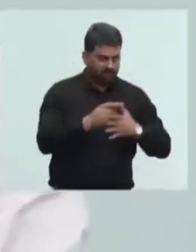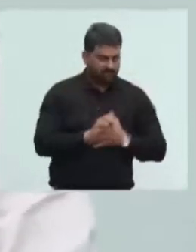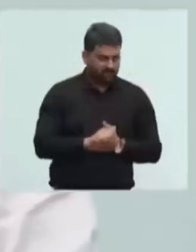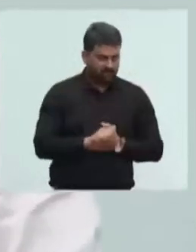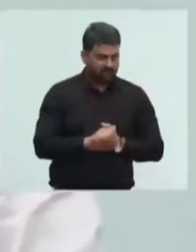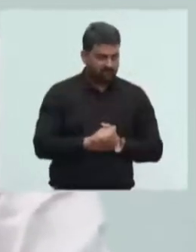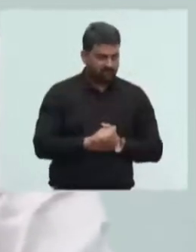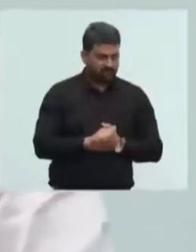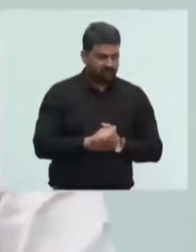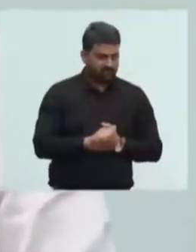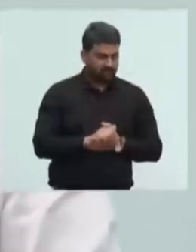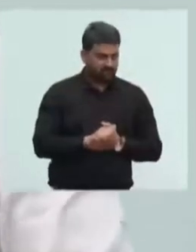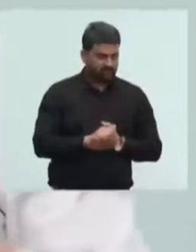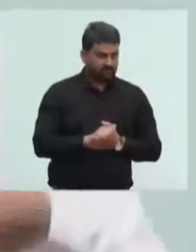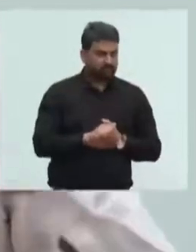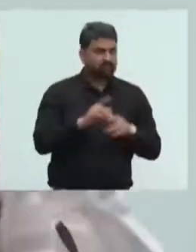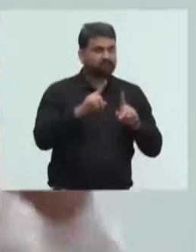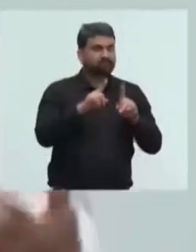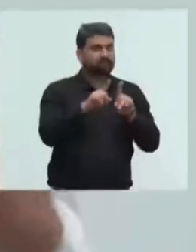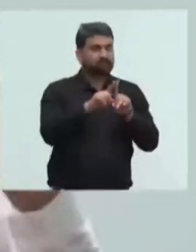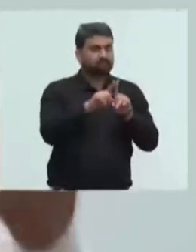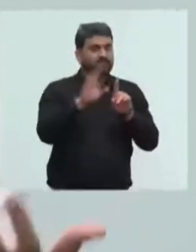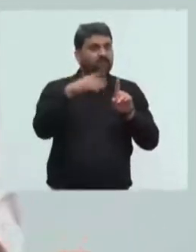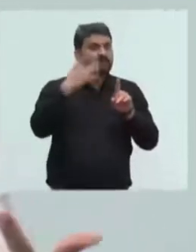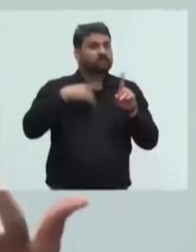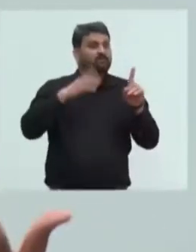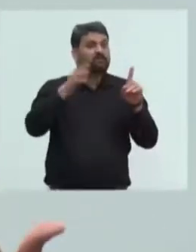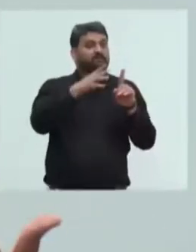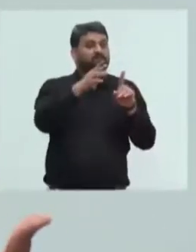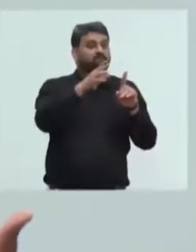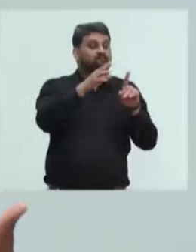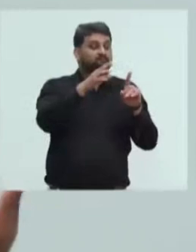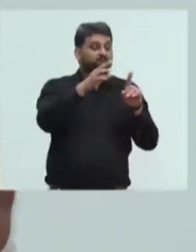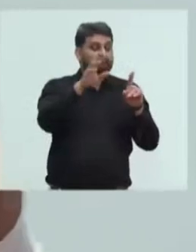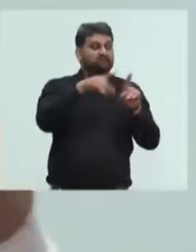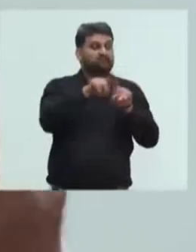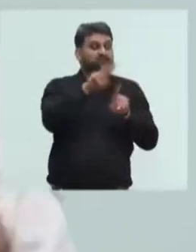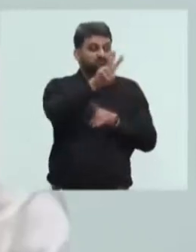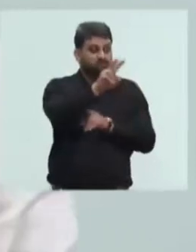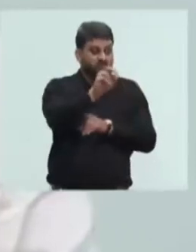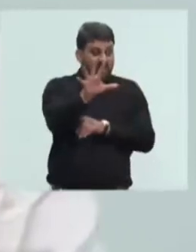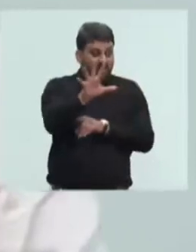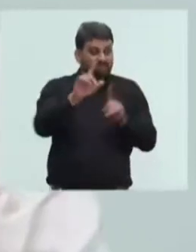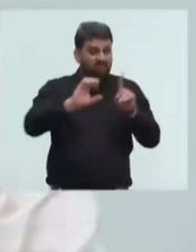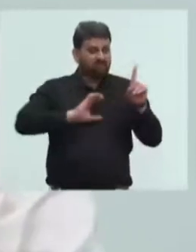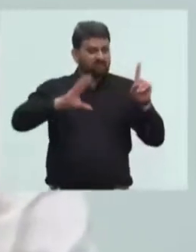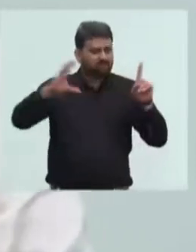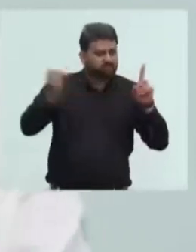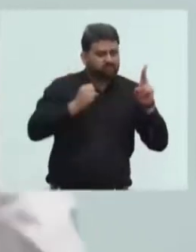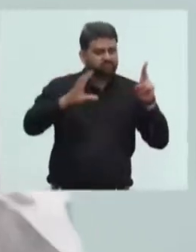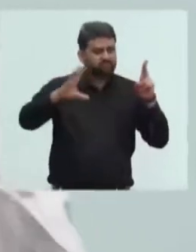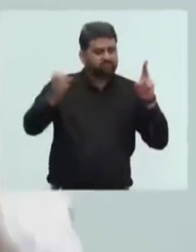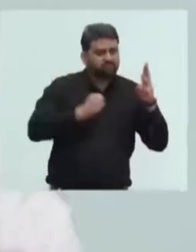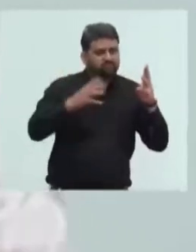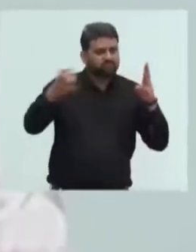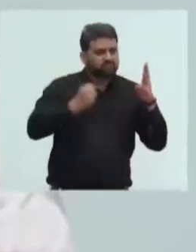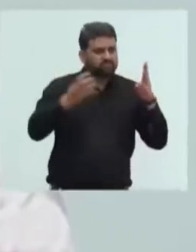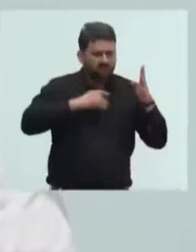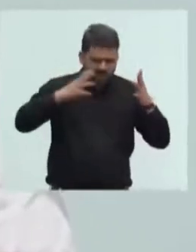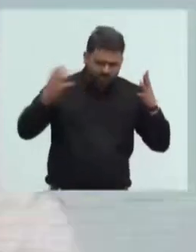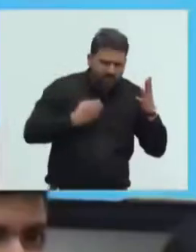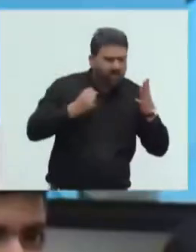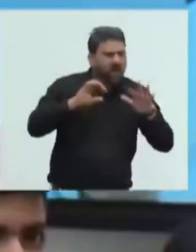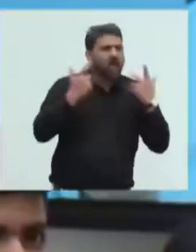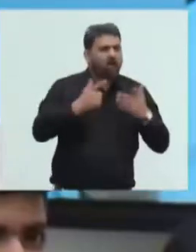या ए कि यह निरंतर का कि आप कहां से लाते है इसके पीछे क्या प्रेरणा